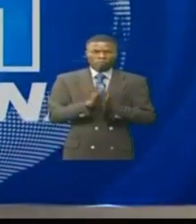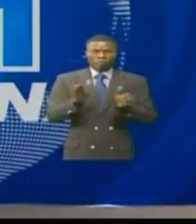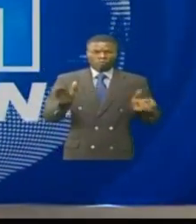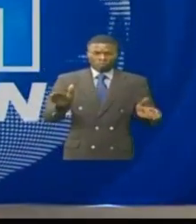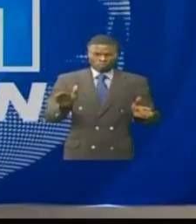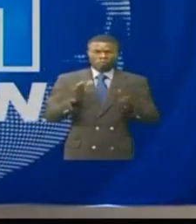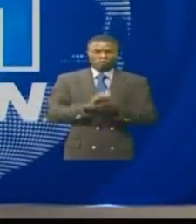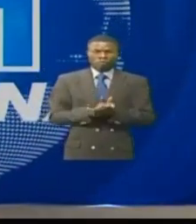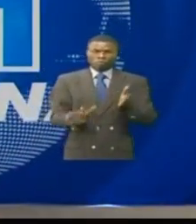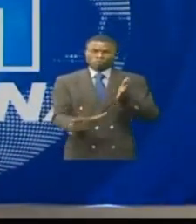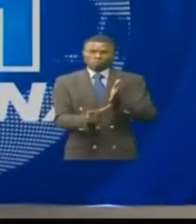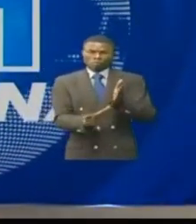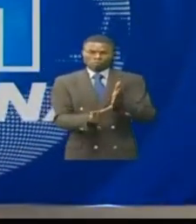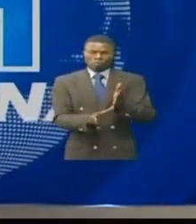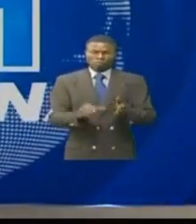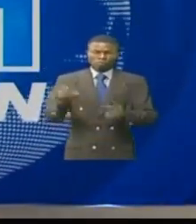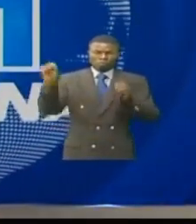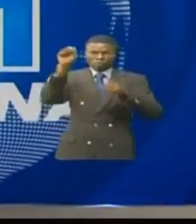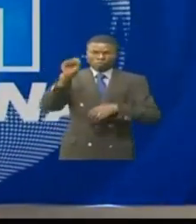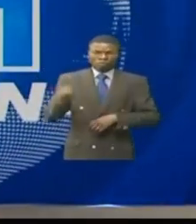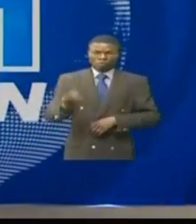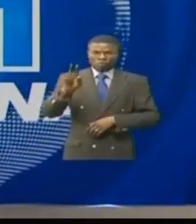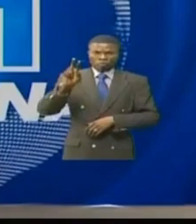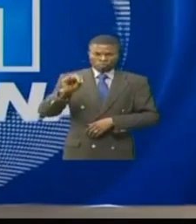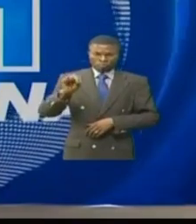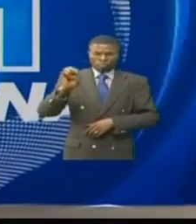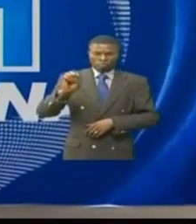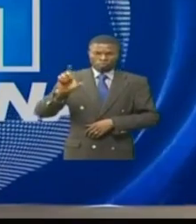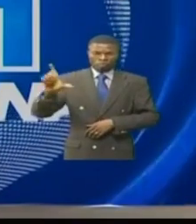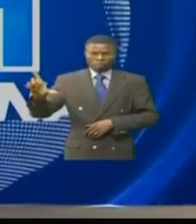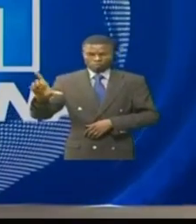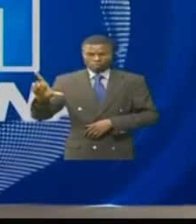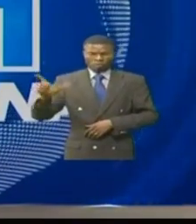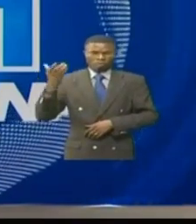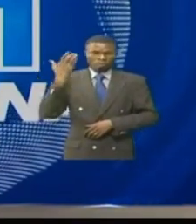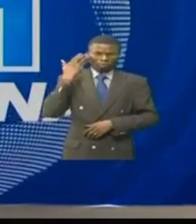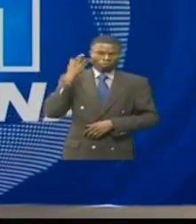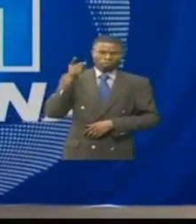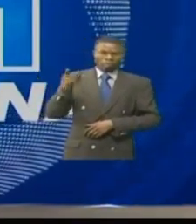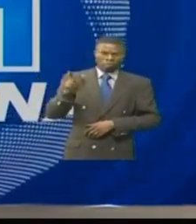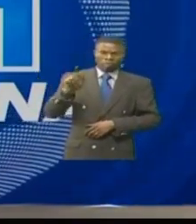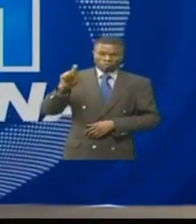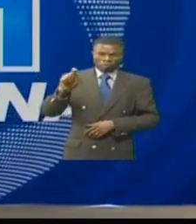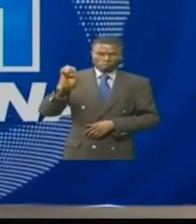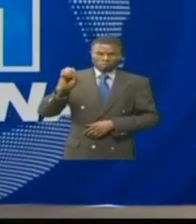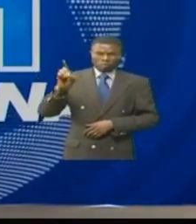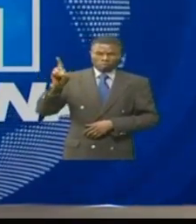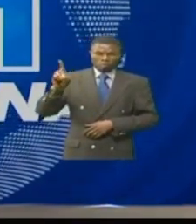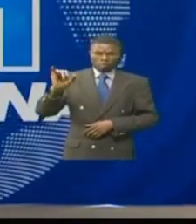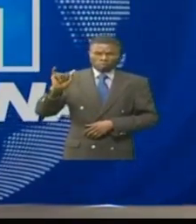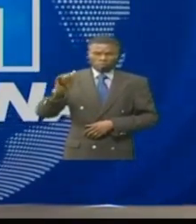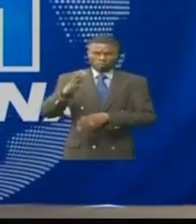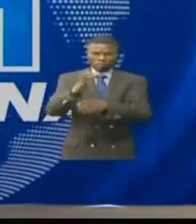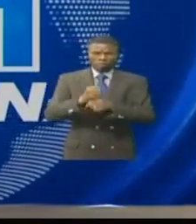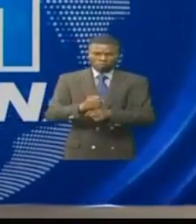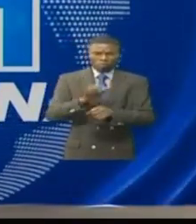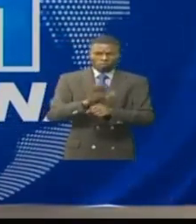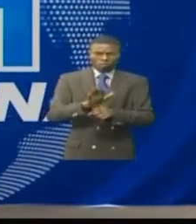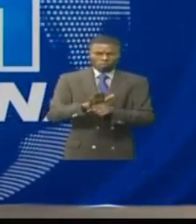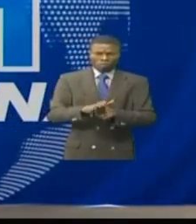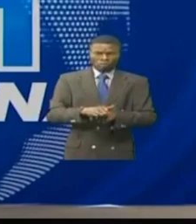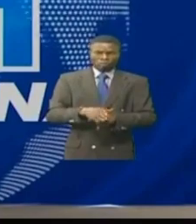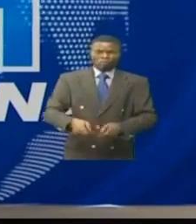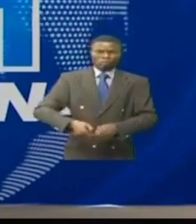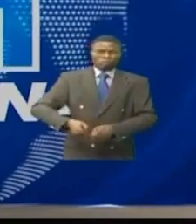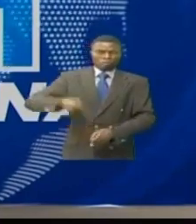général adjoint de la SNEL-SA, Teddy Luemba Mouba, a réceptionné ce mardi un lot des